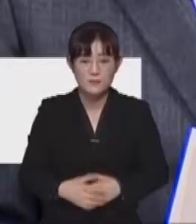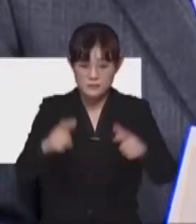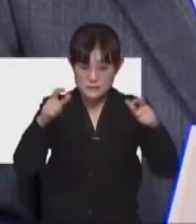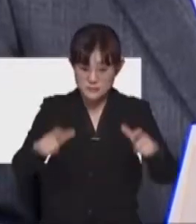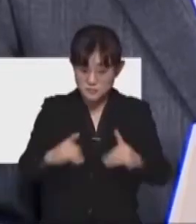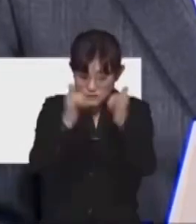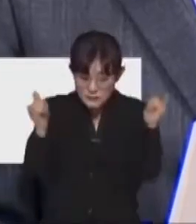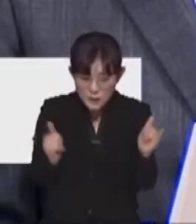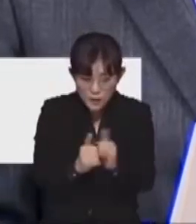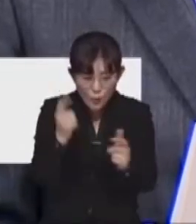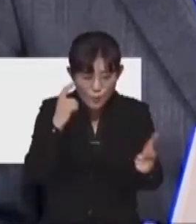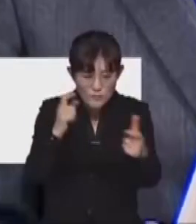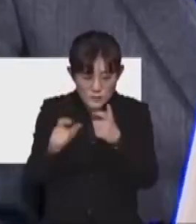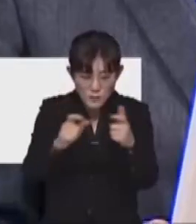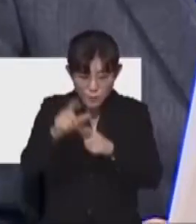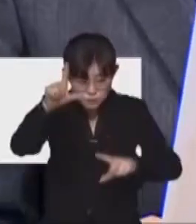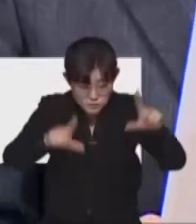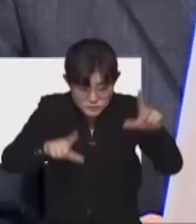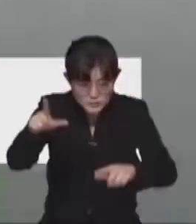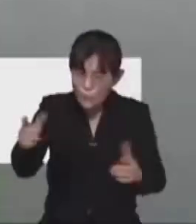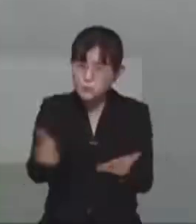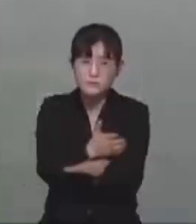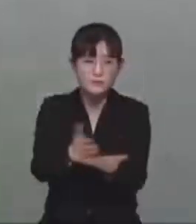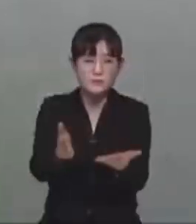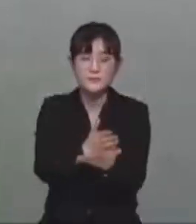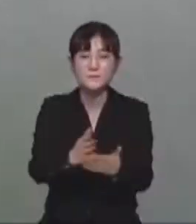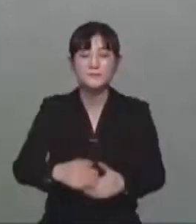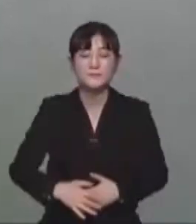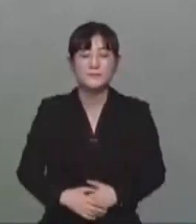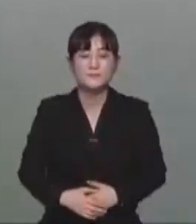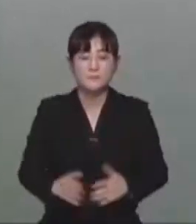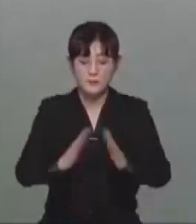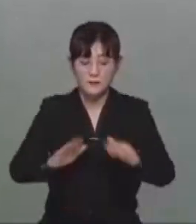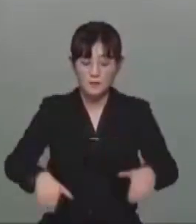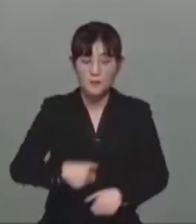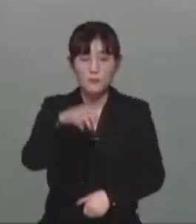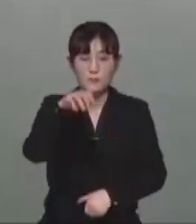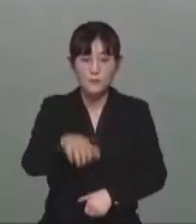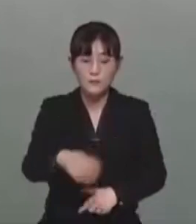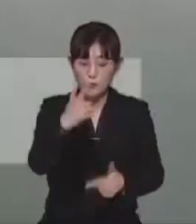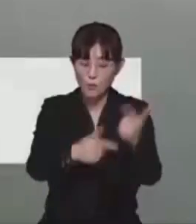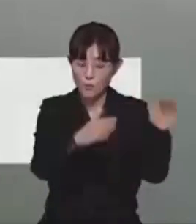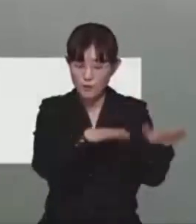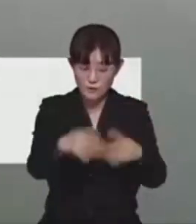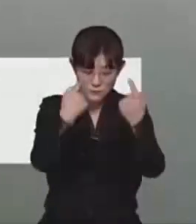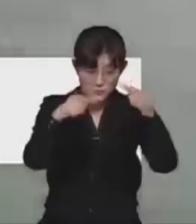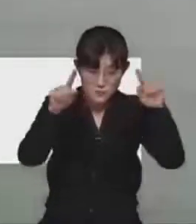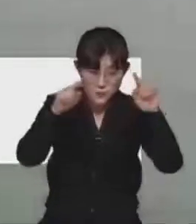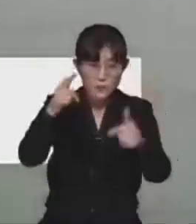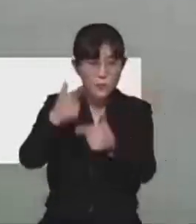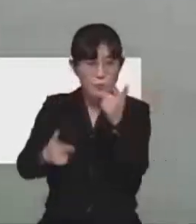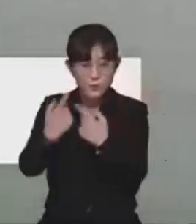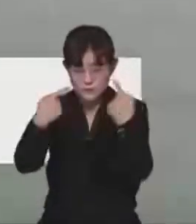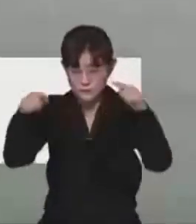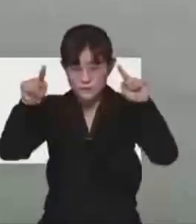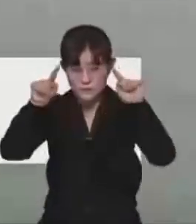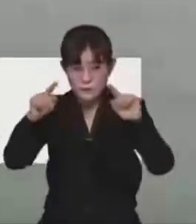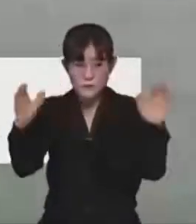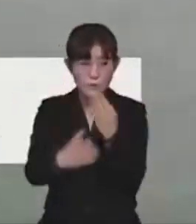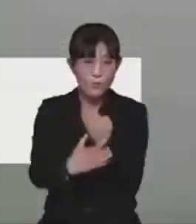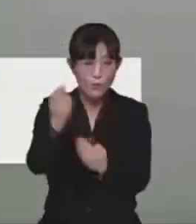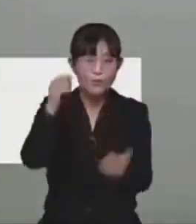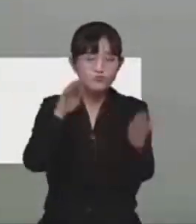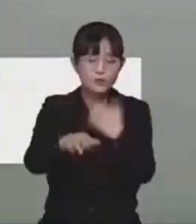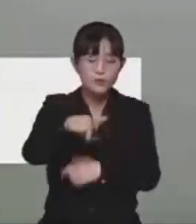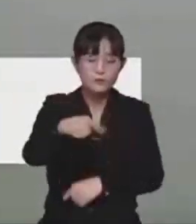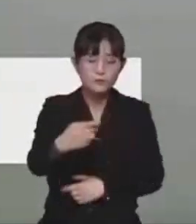지역사회와 함께 고민하는 모습은 보이지 않는다. 전라남도의 목포해양대와 목포대의 통합을 통한 글로컬 대학 선정